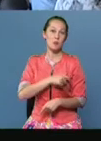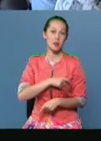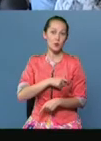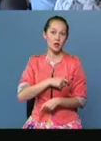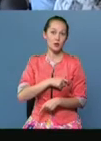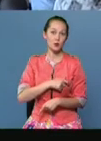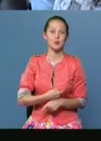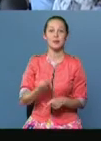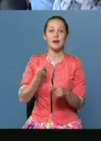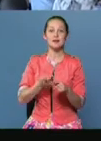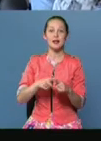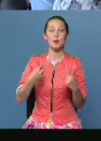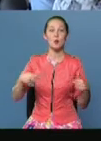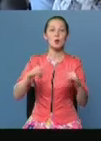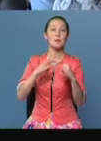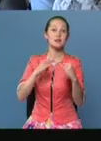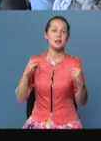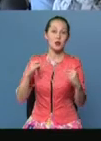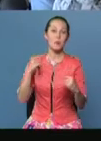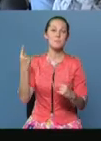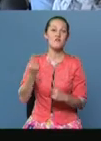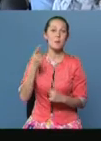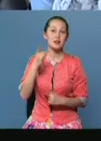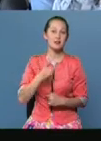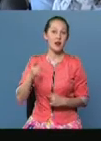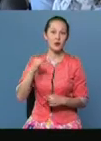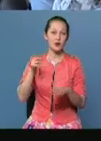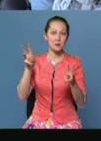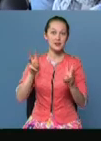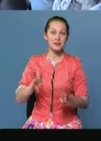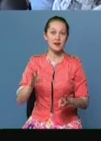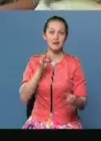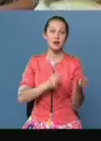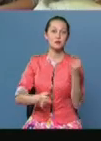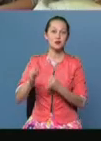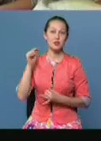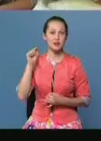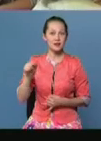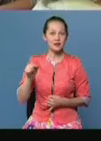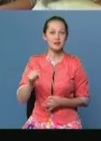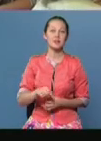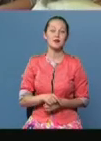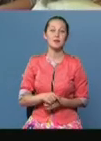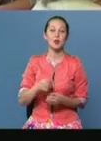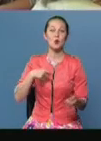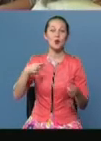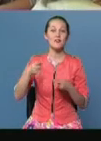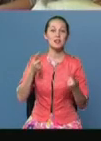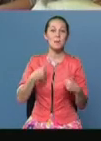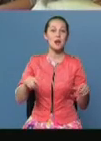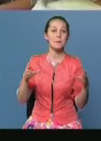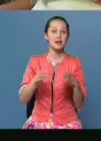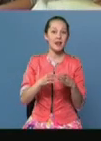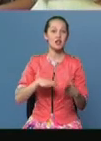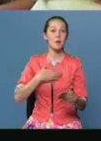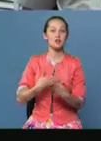За этим круглым столом в администрации Первомайского района Ижевска накануне собрались активные и авторитетные люди. Руководители предприятий, депутаты, представители